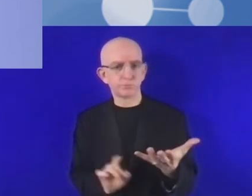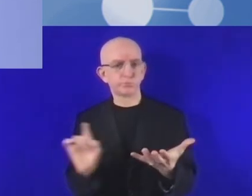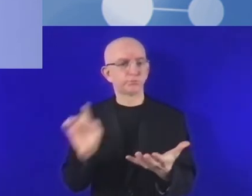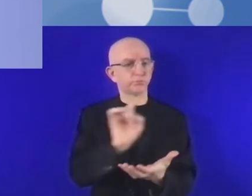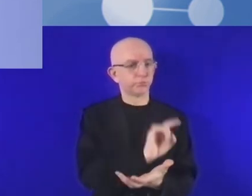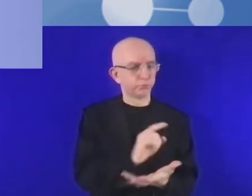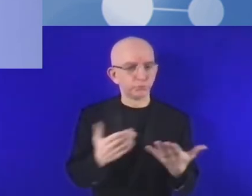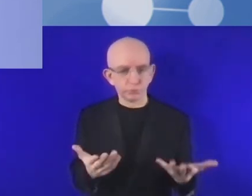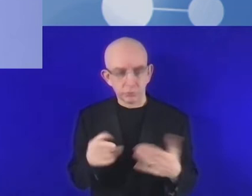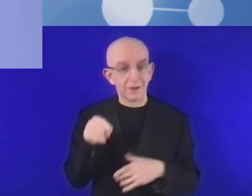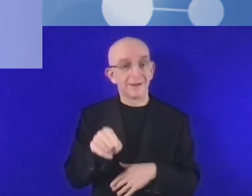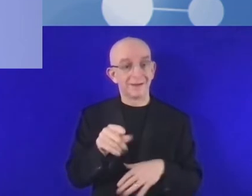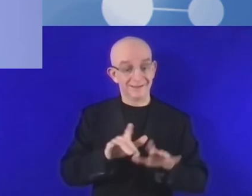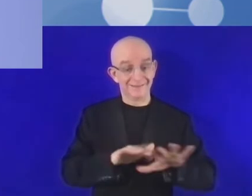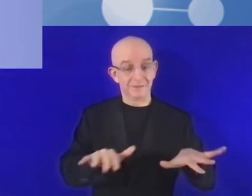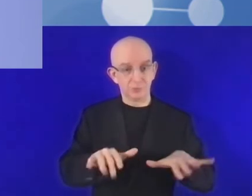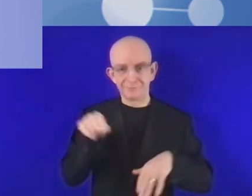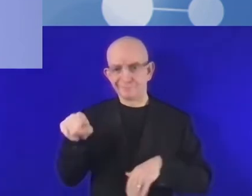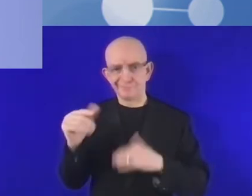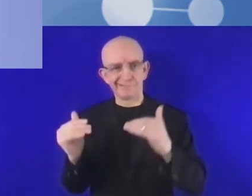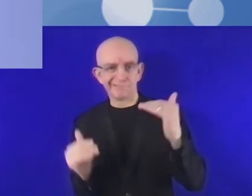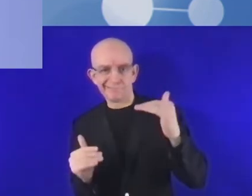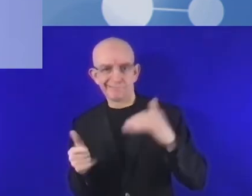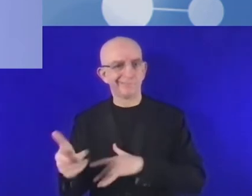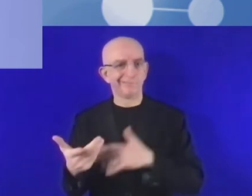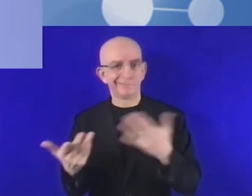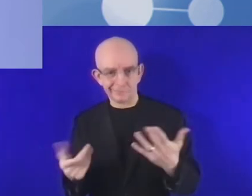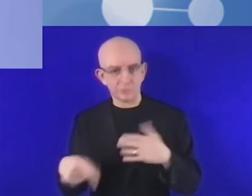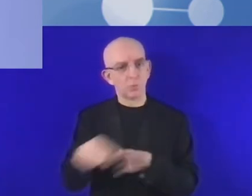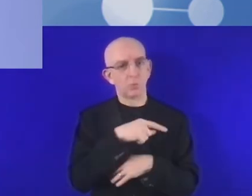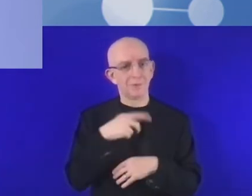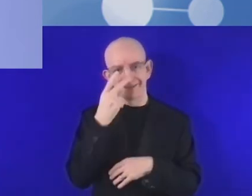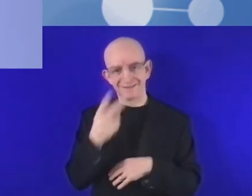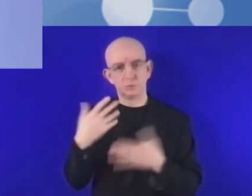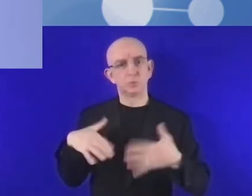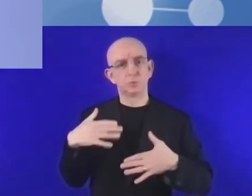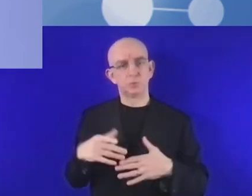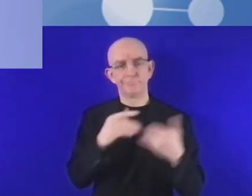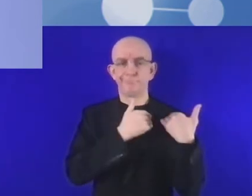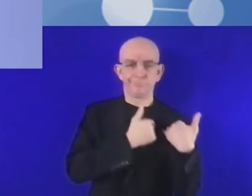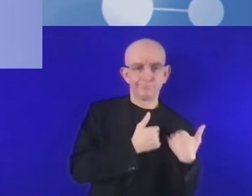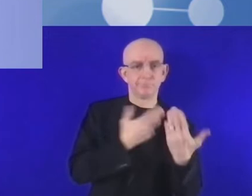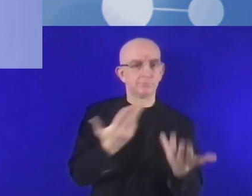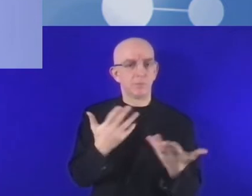道今天在场的参与者当中也有非常多不同地区